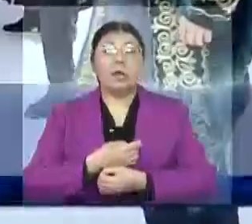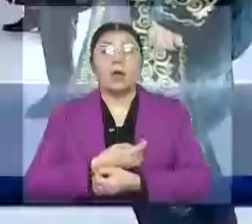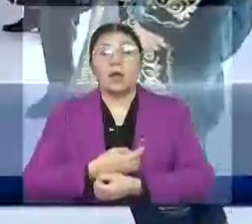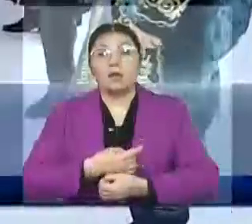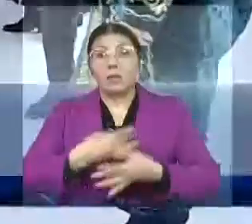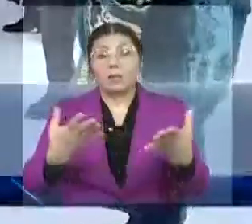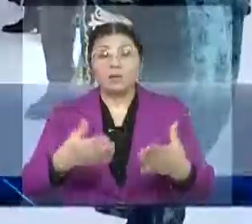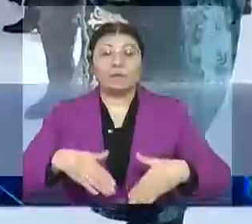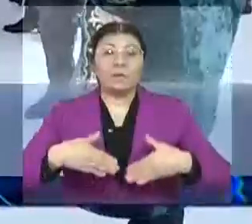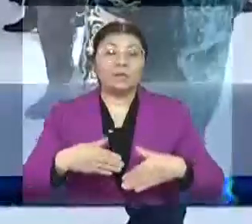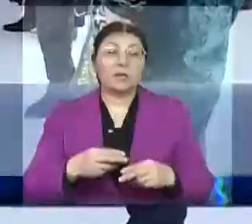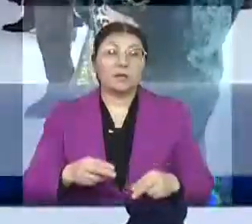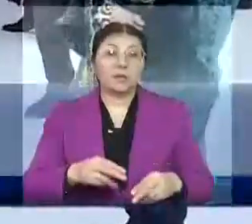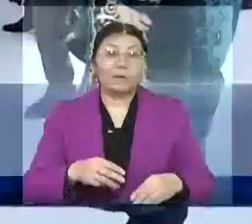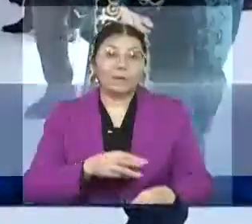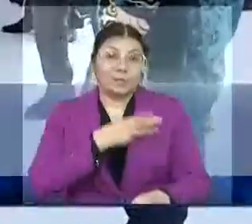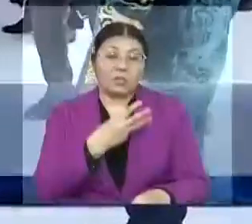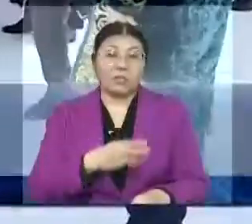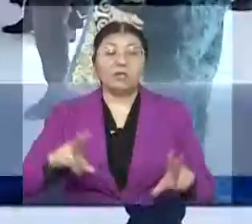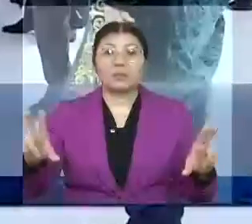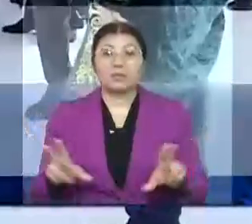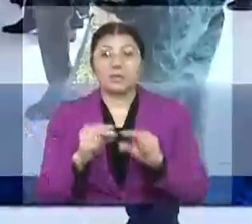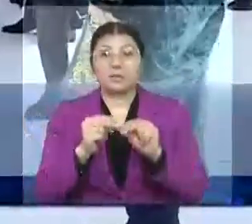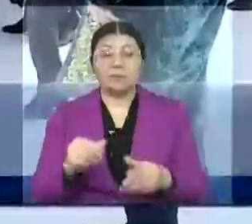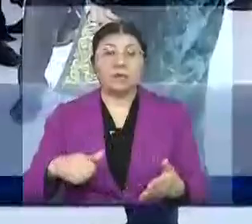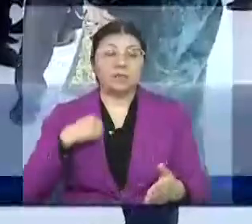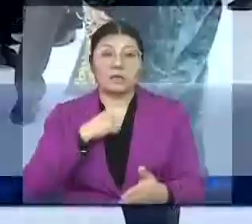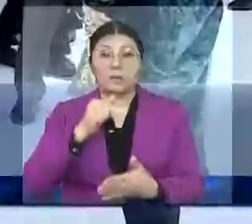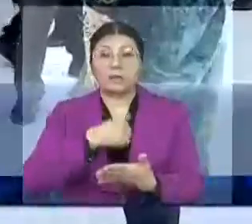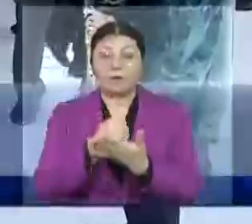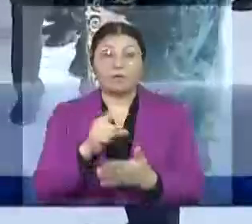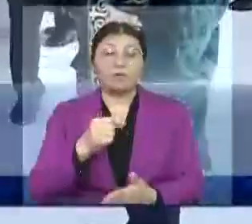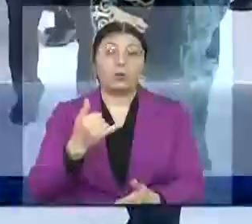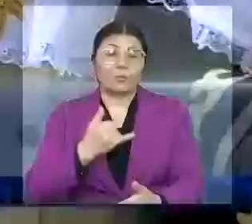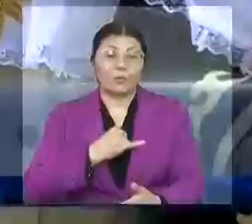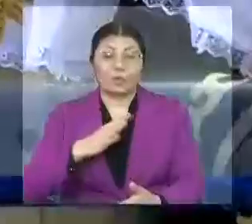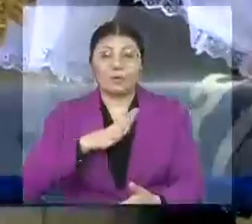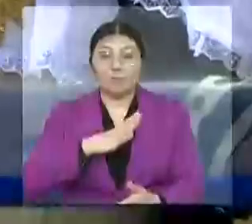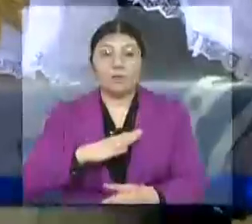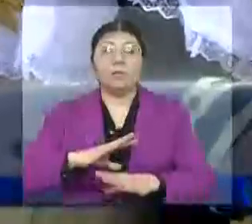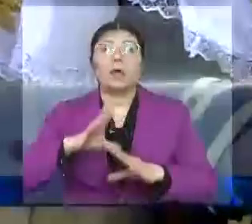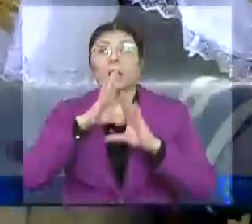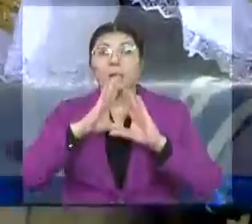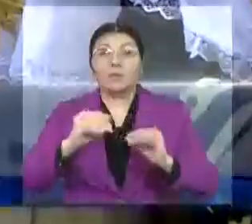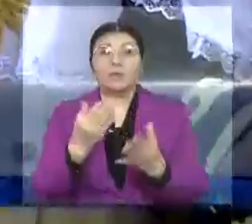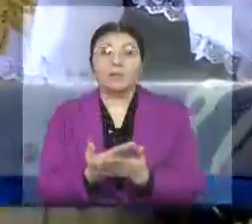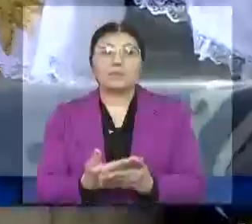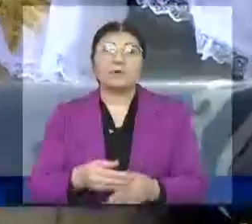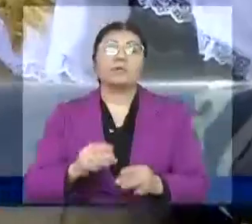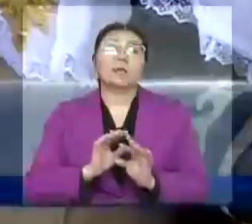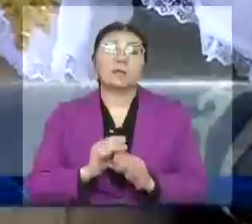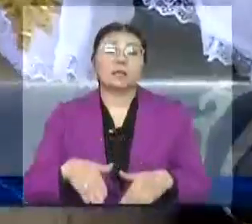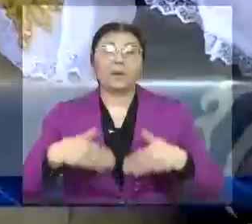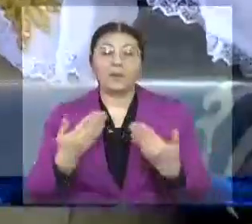вам всем крепкого здоровья, семейного счастья. Самое главное, чтобы был у нас мир на земле. С поздравительной речью выступил аким